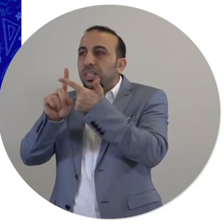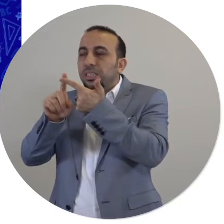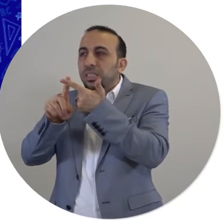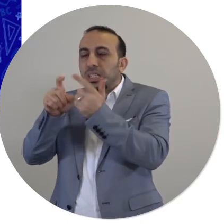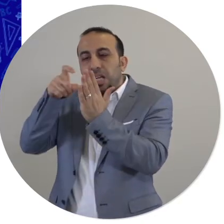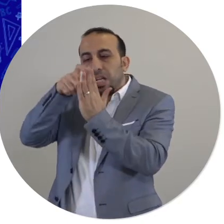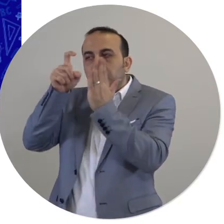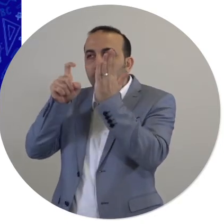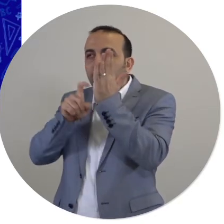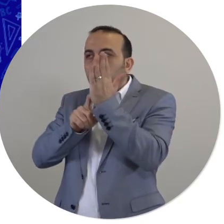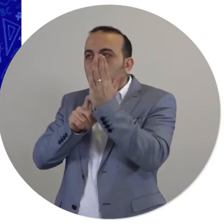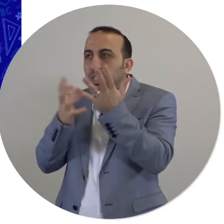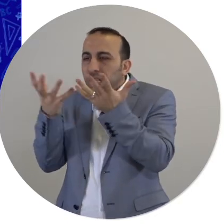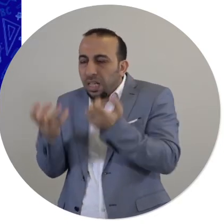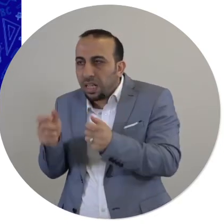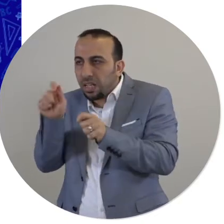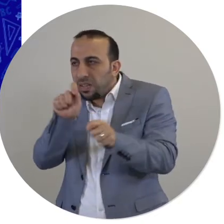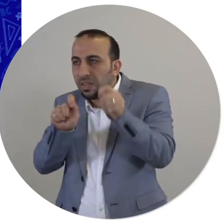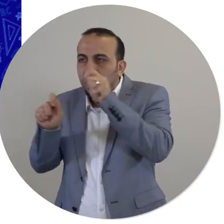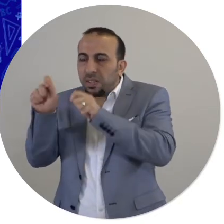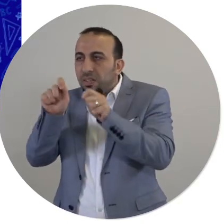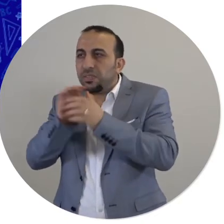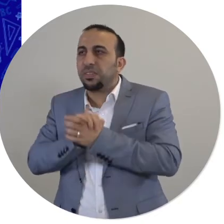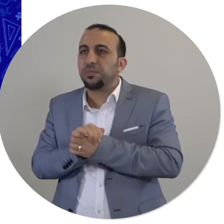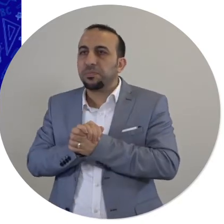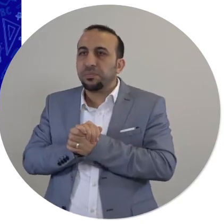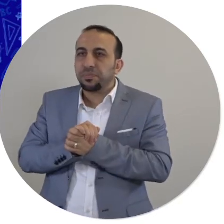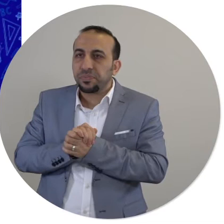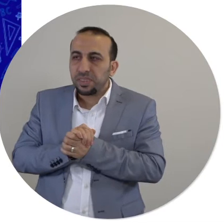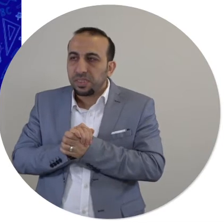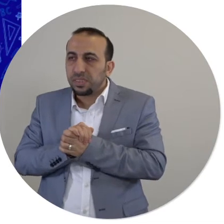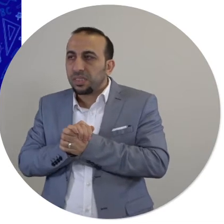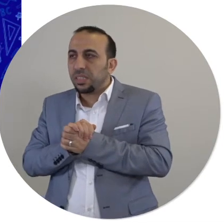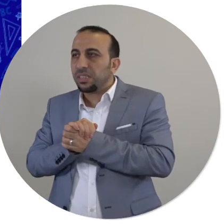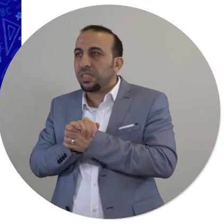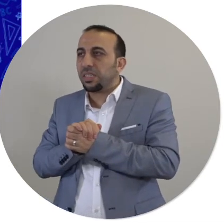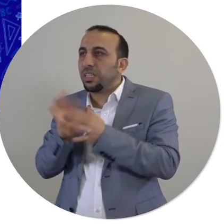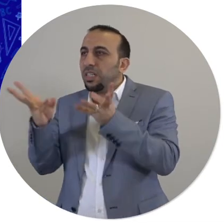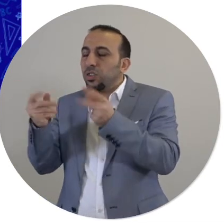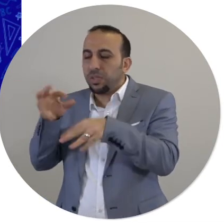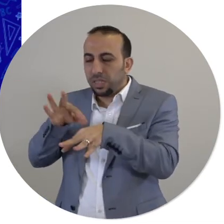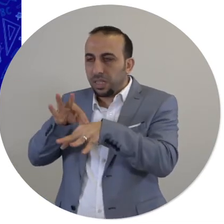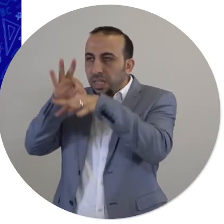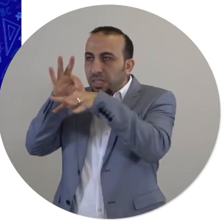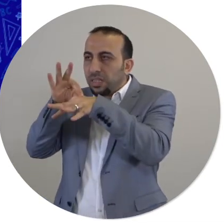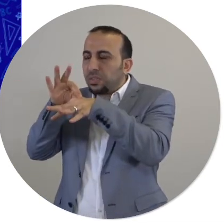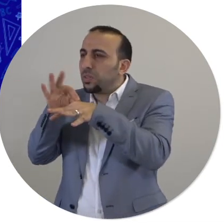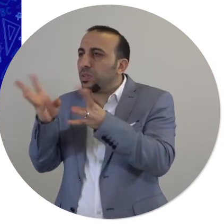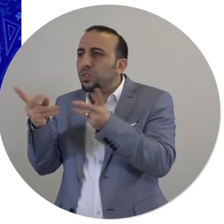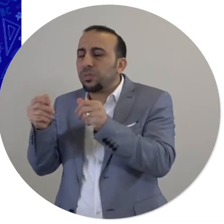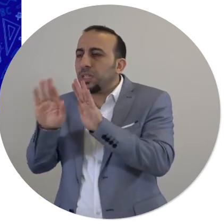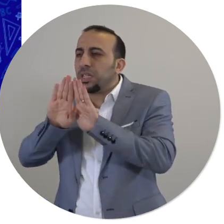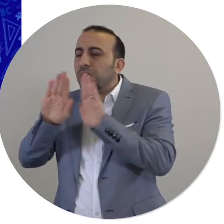عدد السكان تقسيم مساحة الأراضي الزراعية. بينما الكثافة العامة فهي عبارة عن جملة عدد